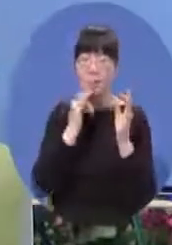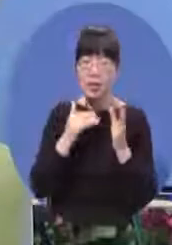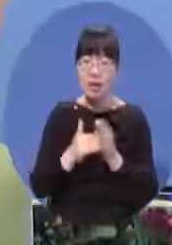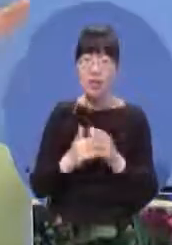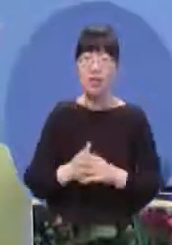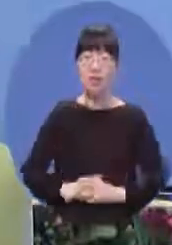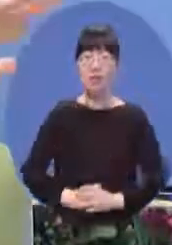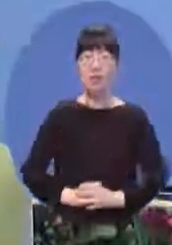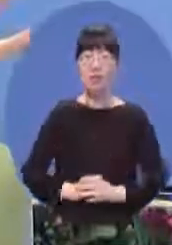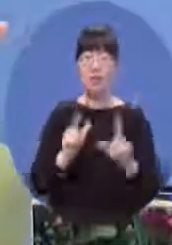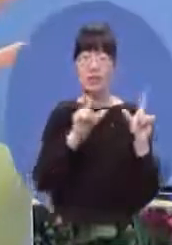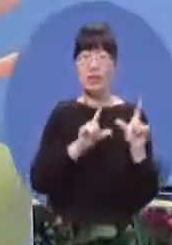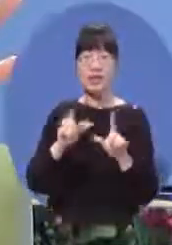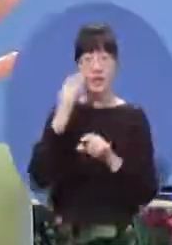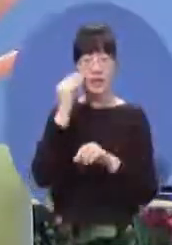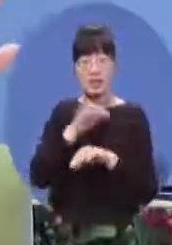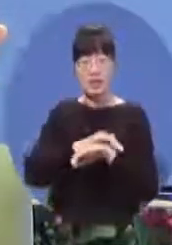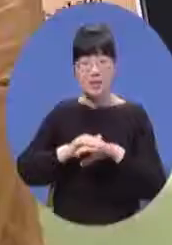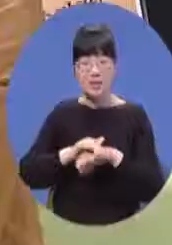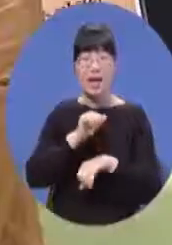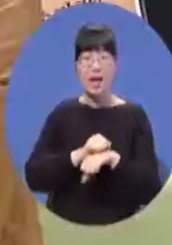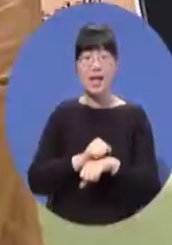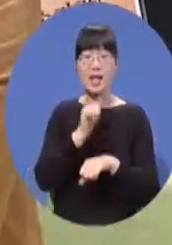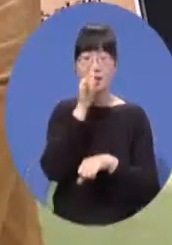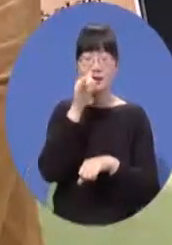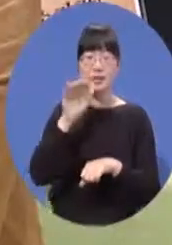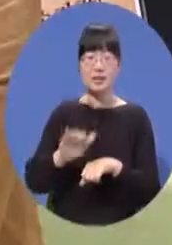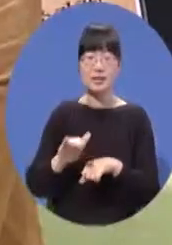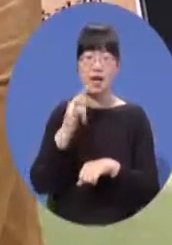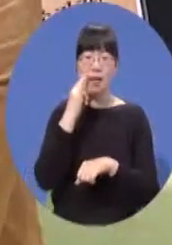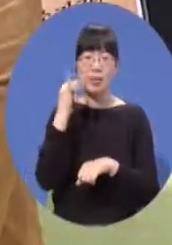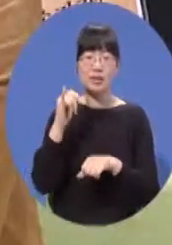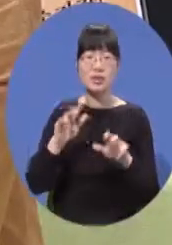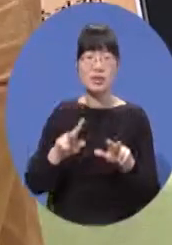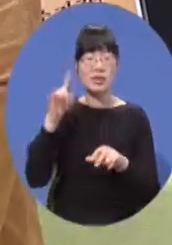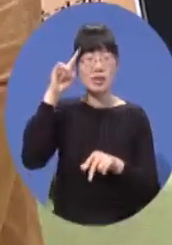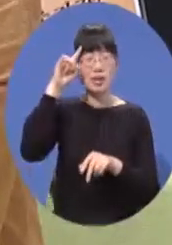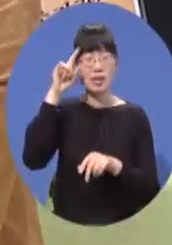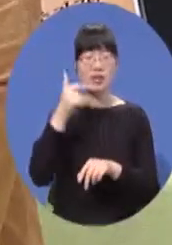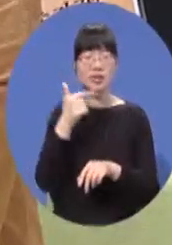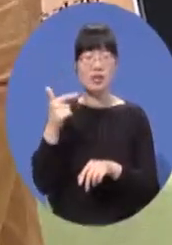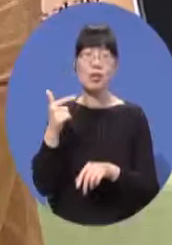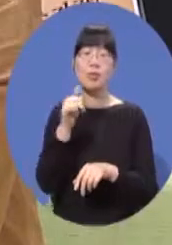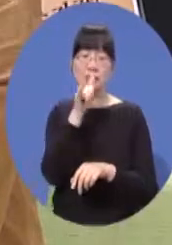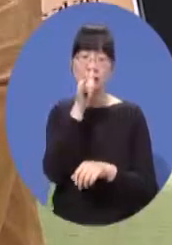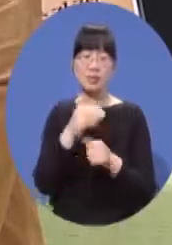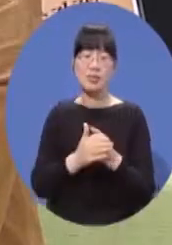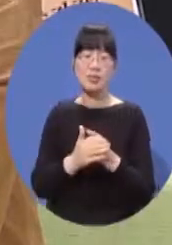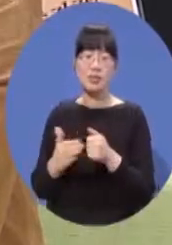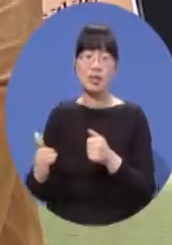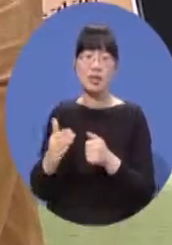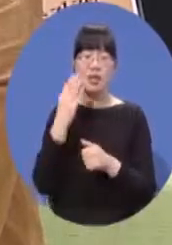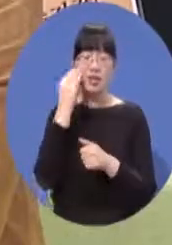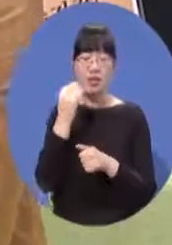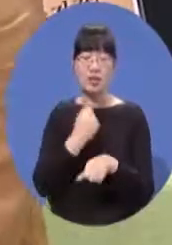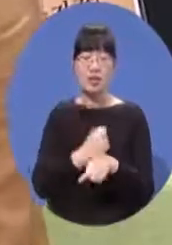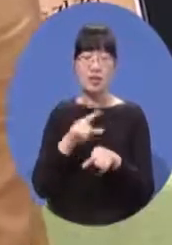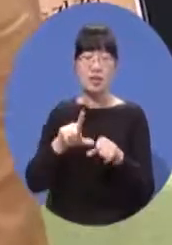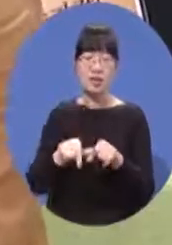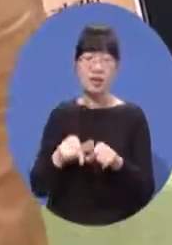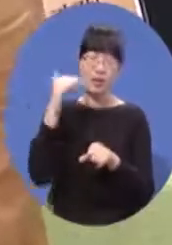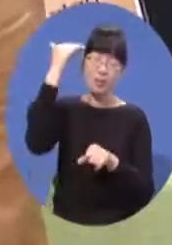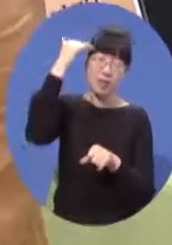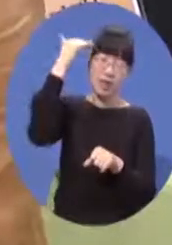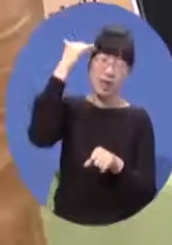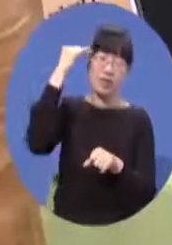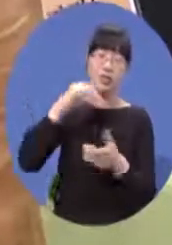아주 이렇게 생활에 적응을 잘 하시는 분이시기는 하나 어머님은 지금 스트레스가 굉장히 많으셔서요. 네. 좀 적응하는데